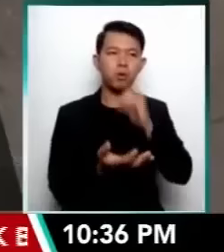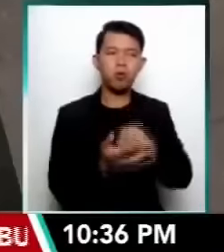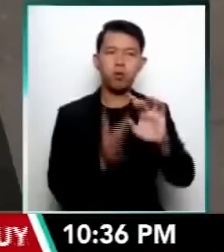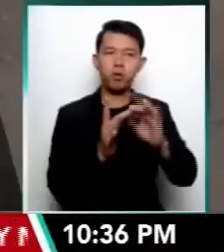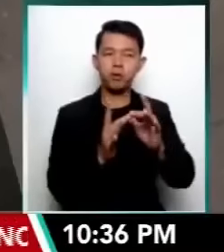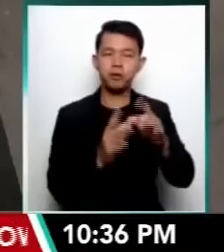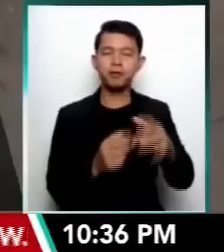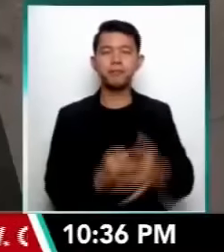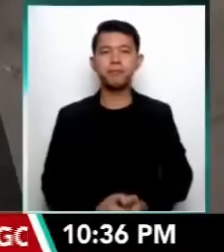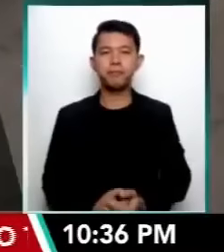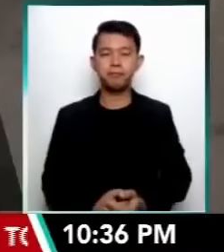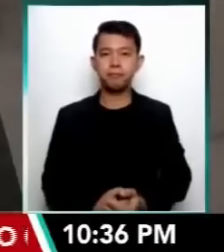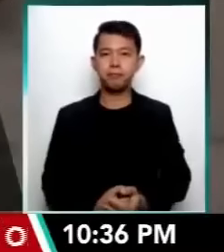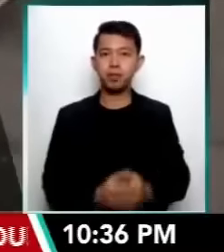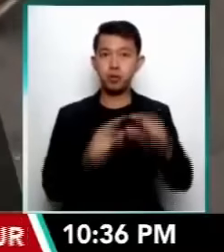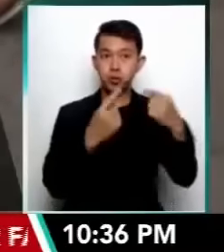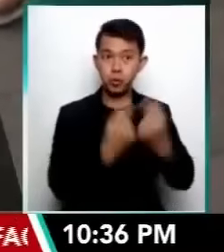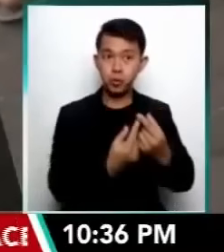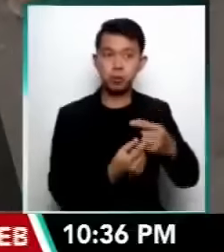Piston. Ibasura!